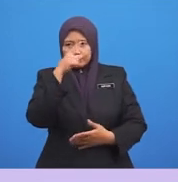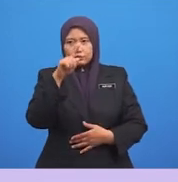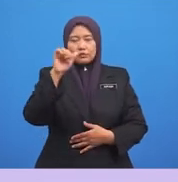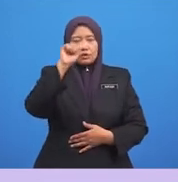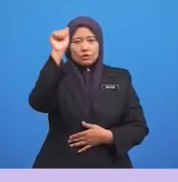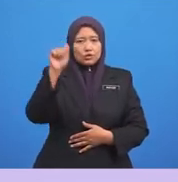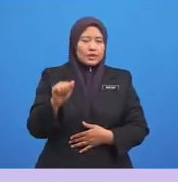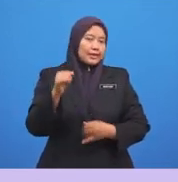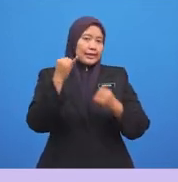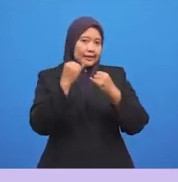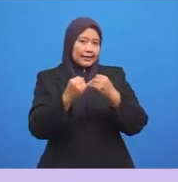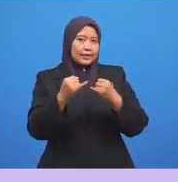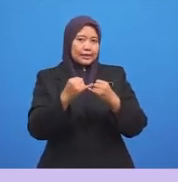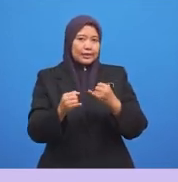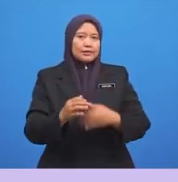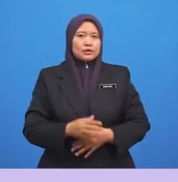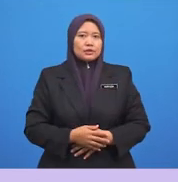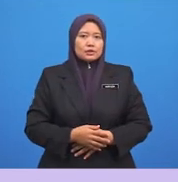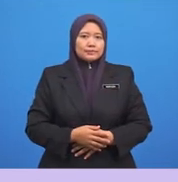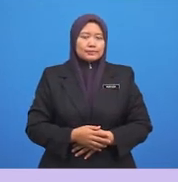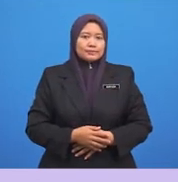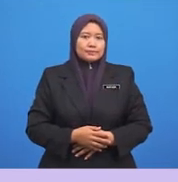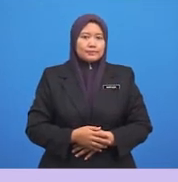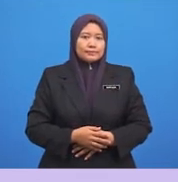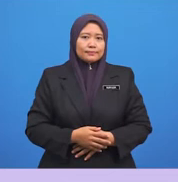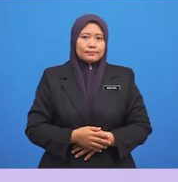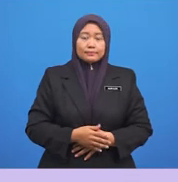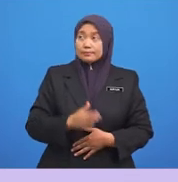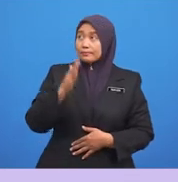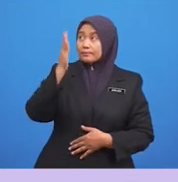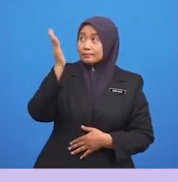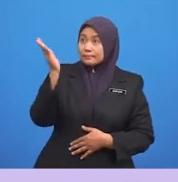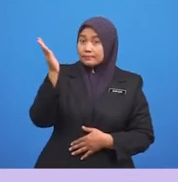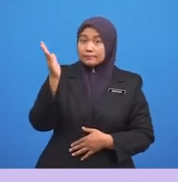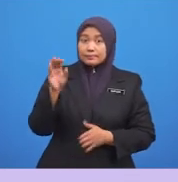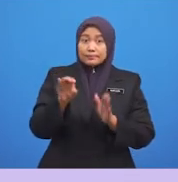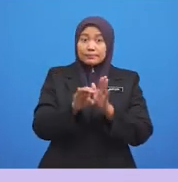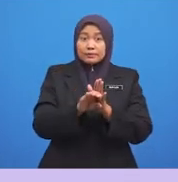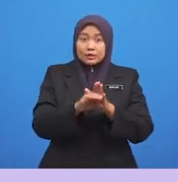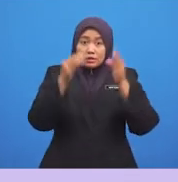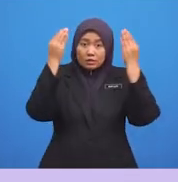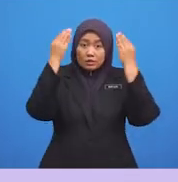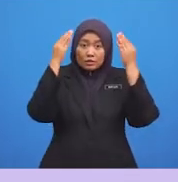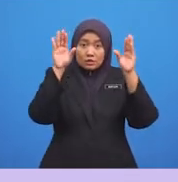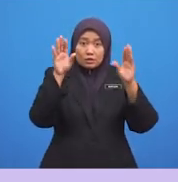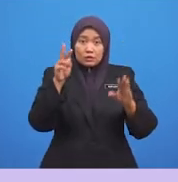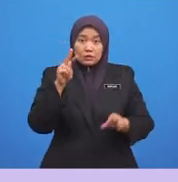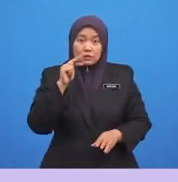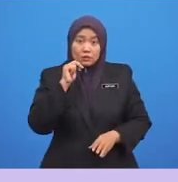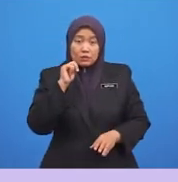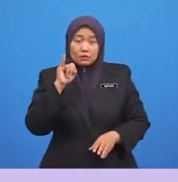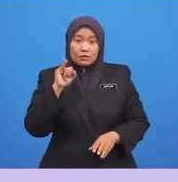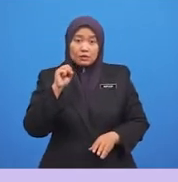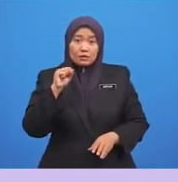pula, iaitu soalan lima. Cikgu Nisa selalu berpesan